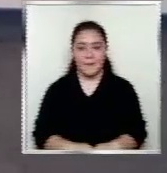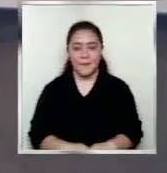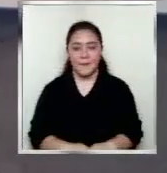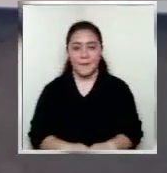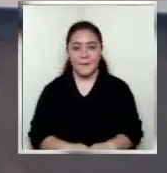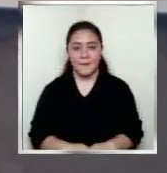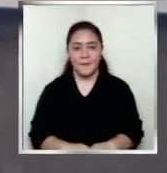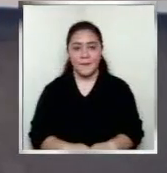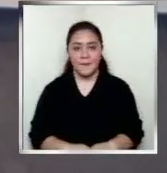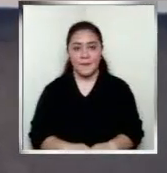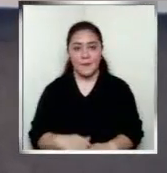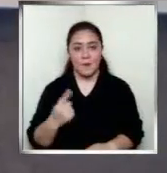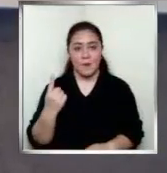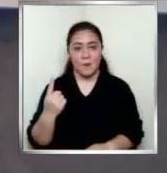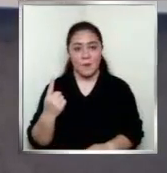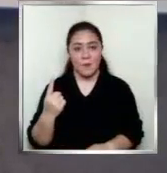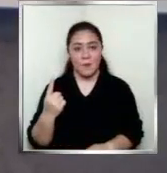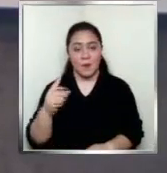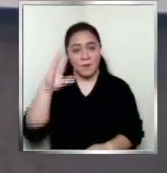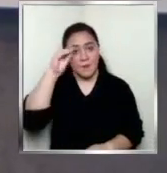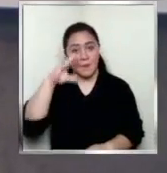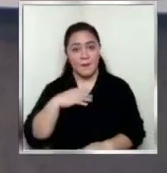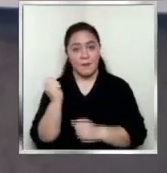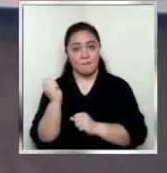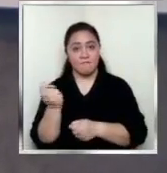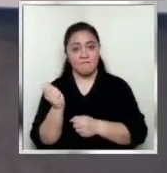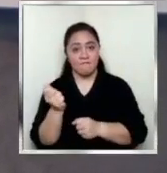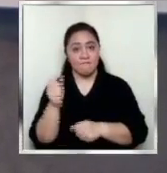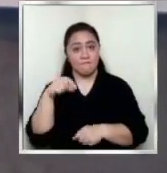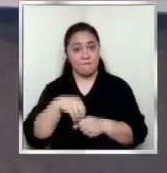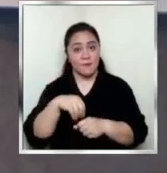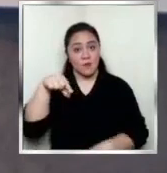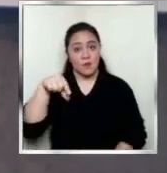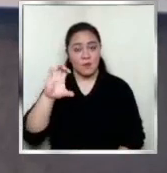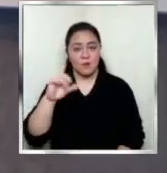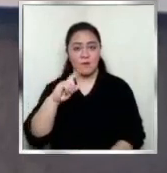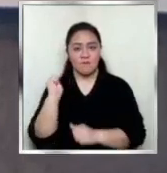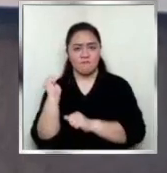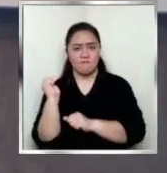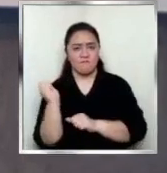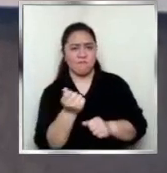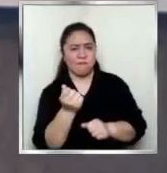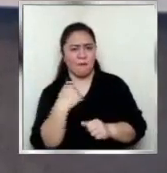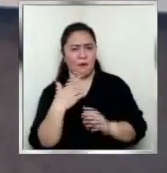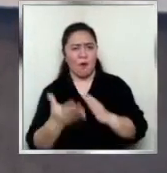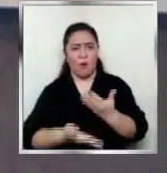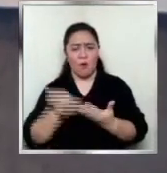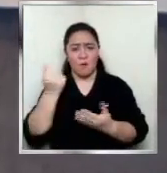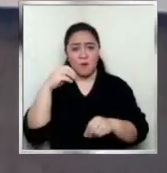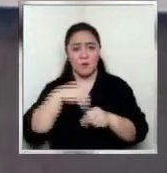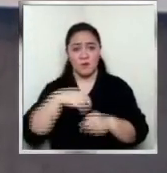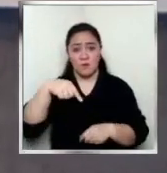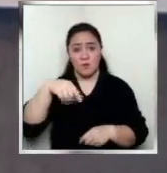Isang lalaki may baseball bat ang biglang nag-amok sa Quezon City. Muntik na niyang hatawin ang ilang pedestrian pati TNVS rider.